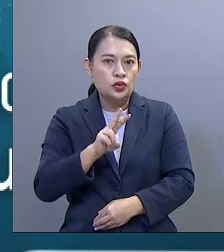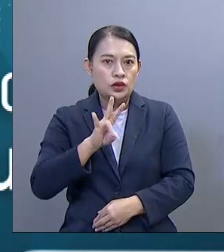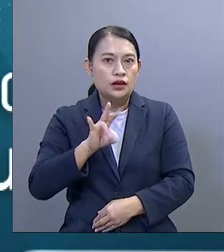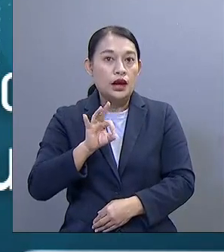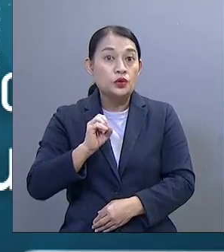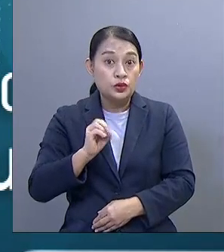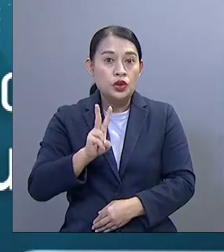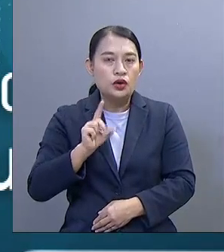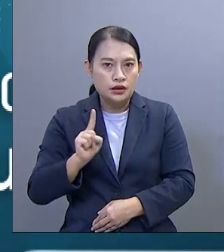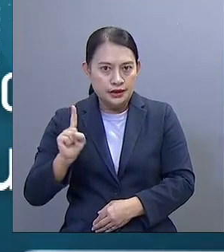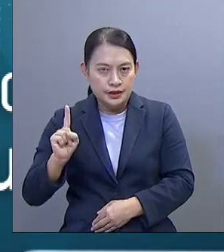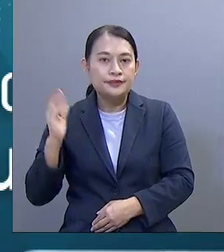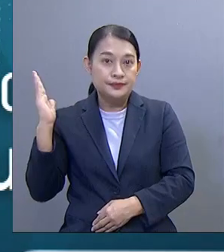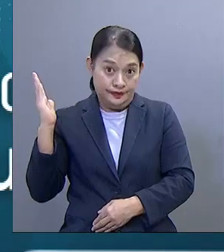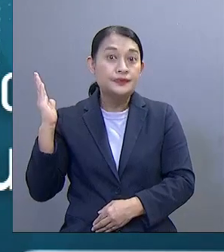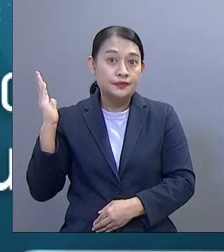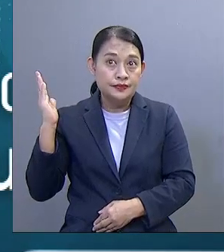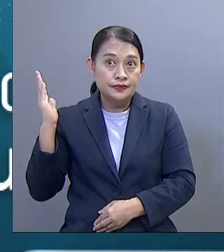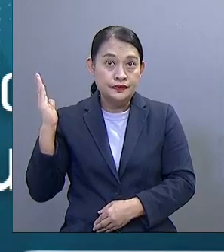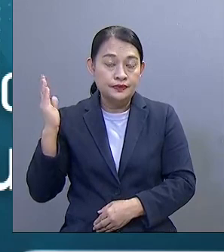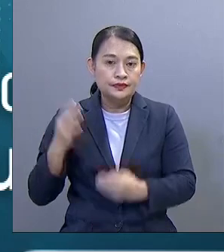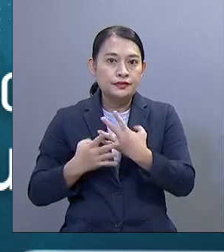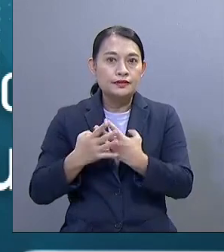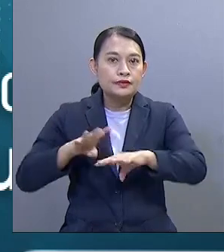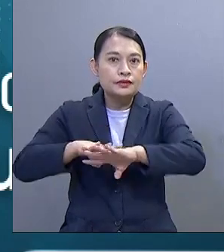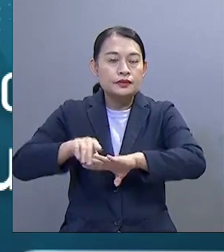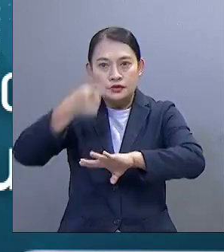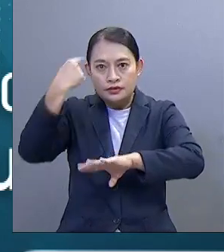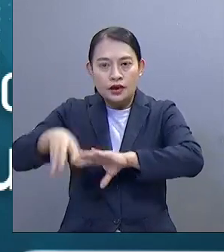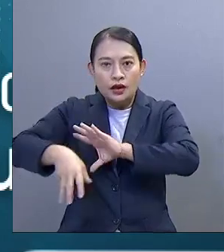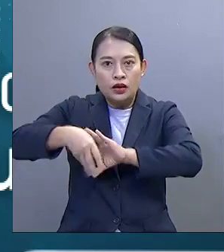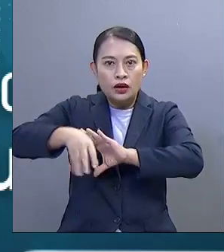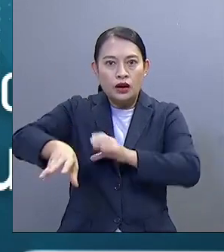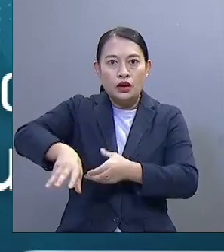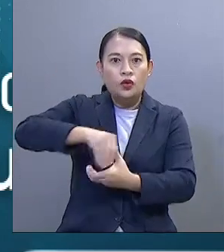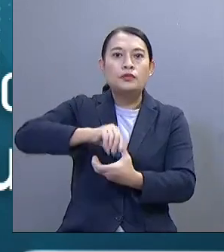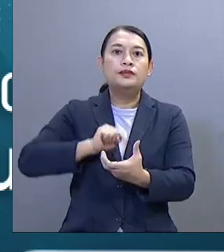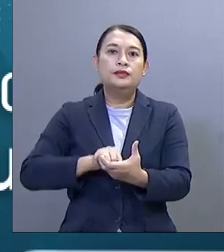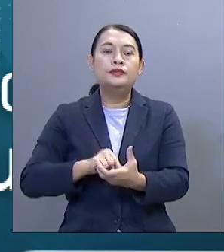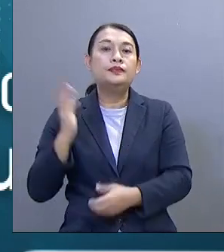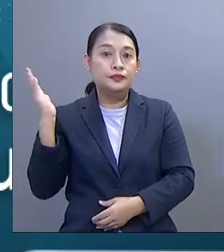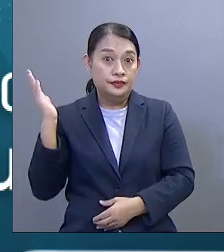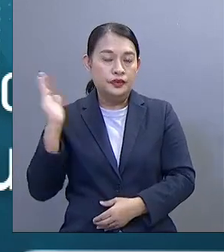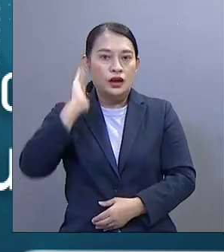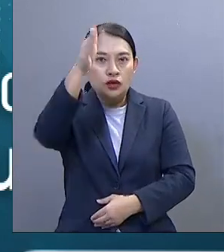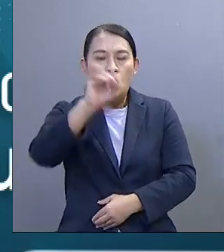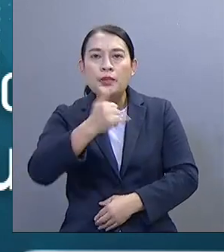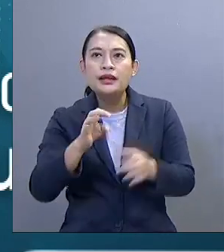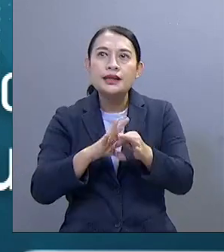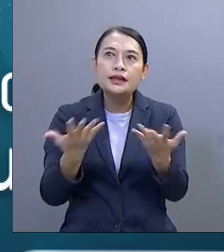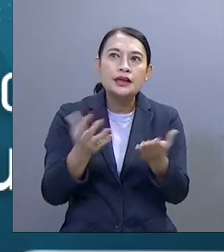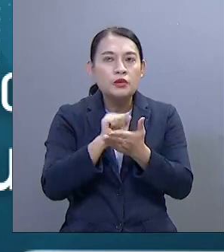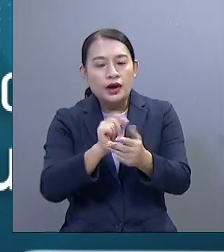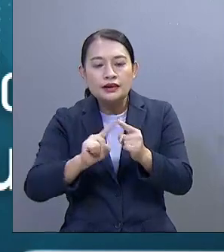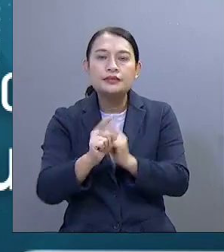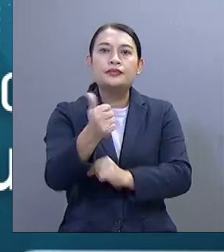902-111 นะคะสแกนควอาคต หนาจอเก็บ ID ลายของเราไว้ เพื่อวาวัในวหนได้ใช้บริการกัค่ะ คุผชม